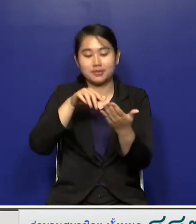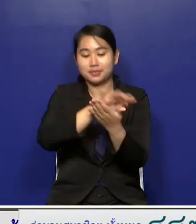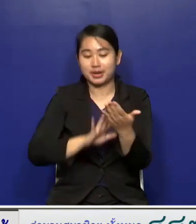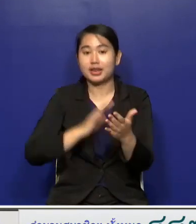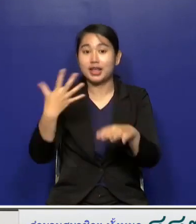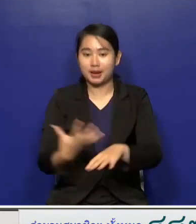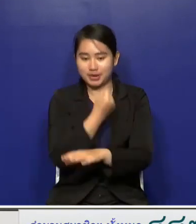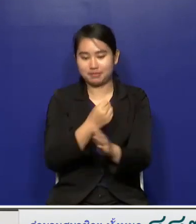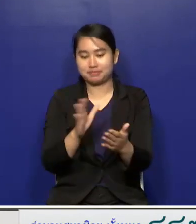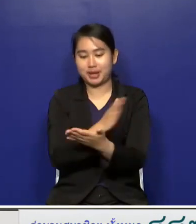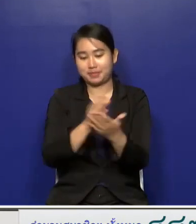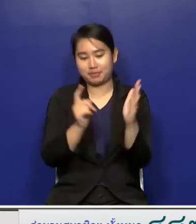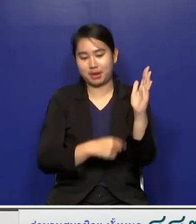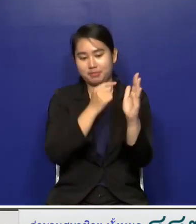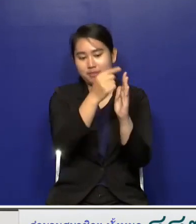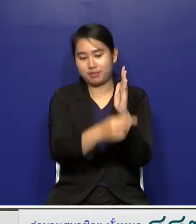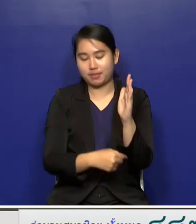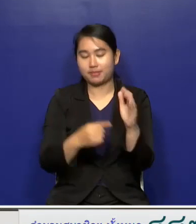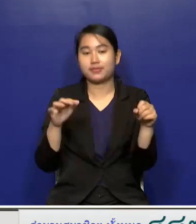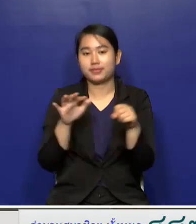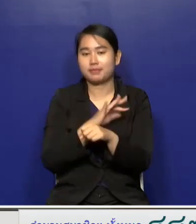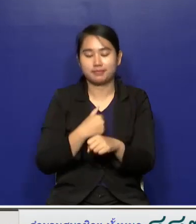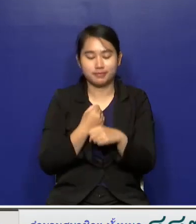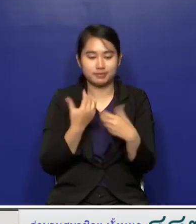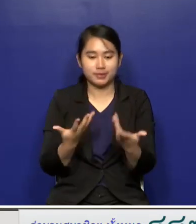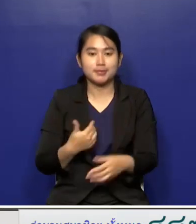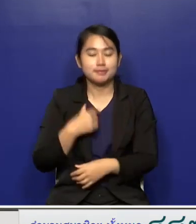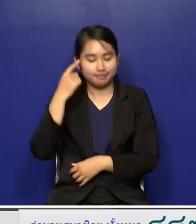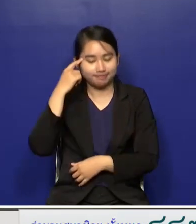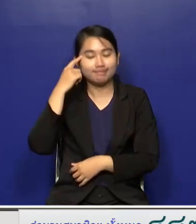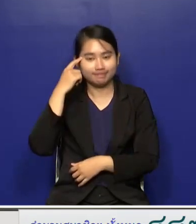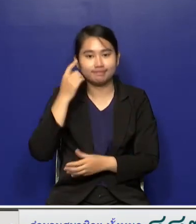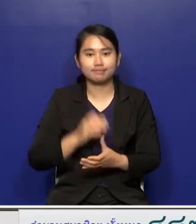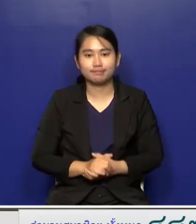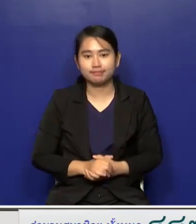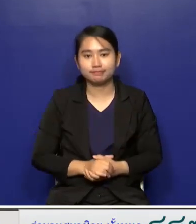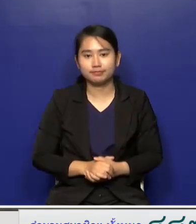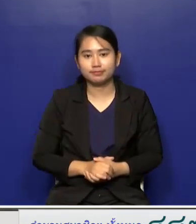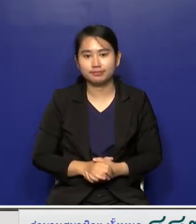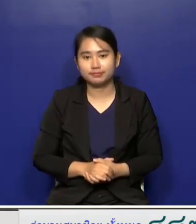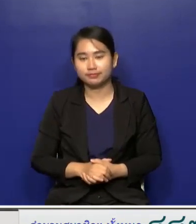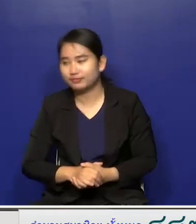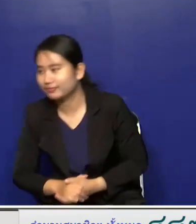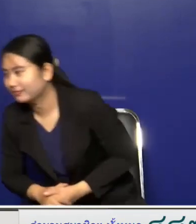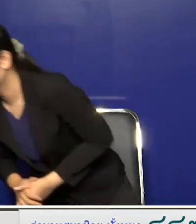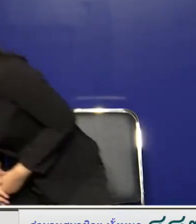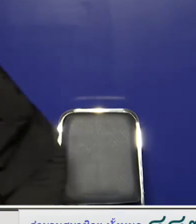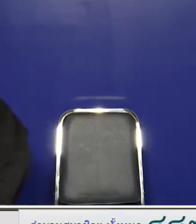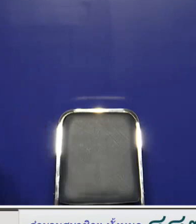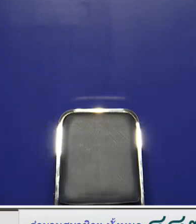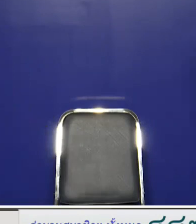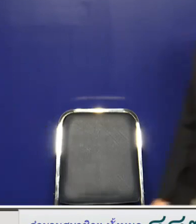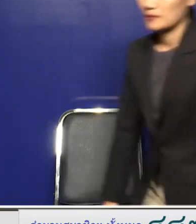ำนาจอย่างเต็มรูปแบบสู่ท้องถิ่นอย่างที่ผมคาดหวังเพราะฉะนั้นก็